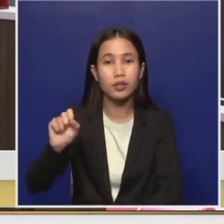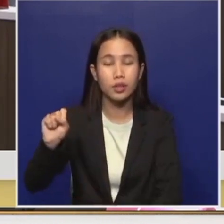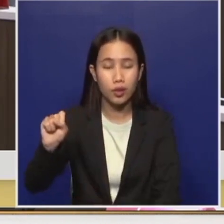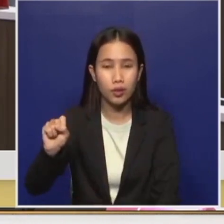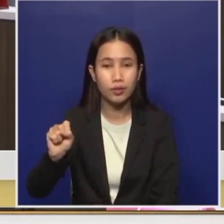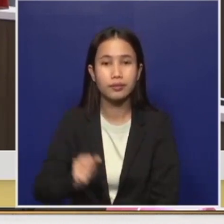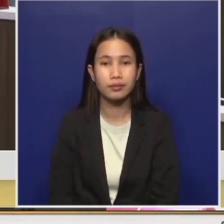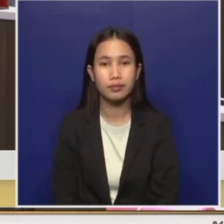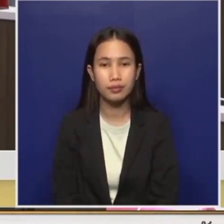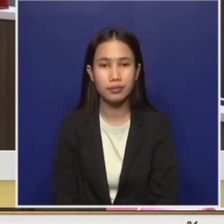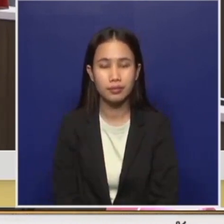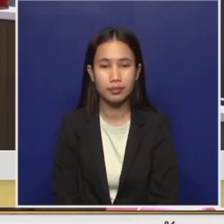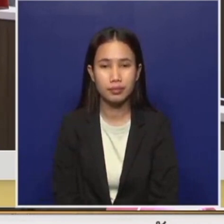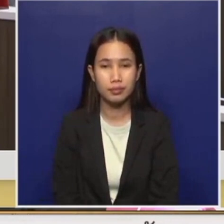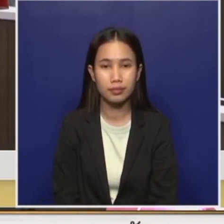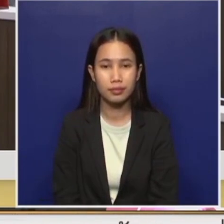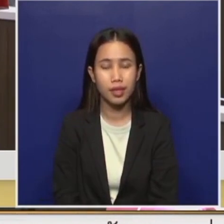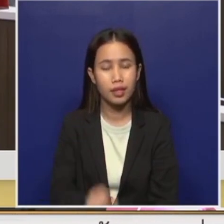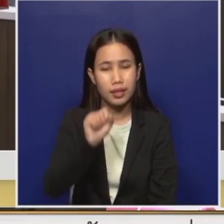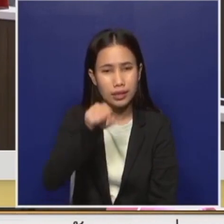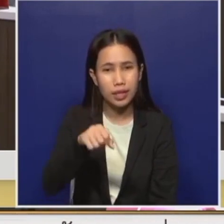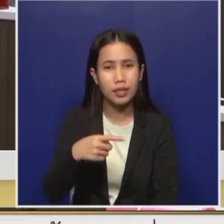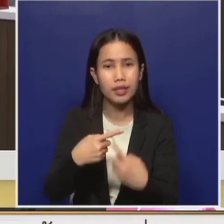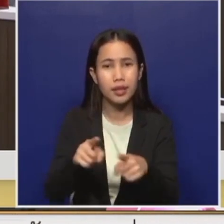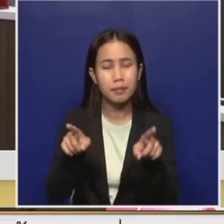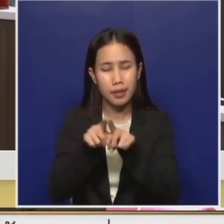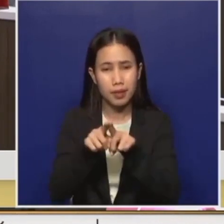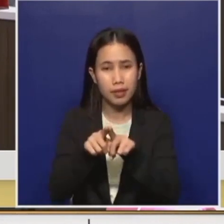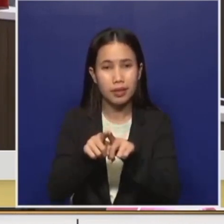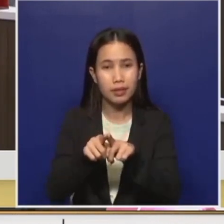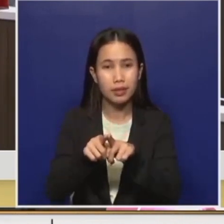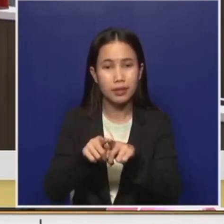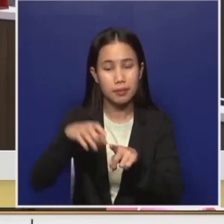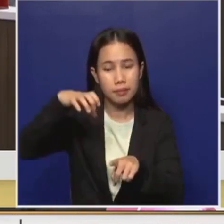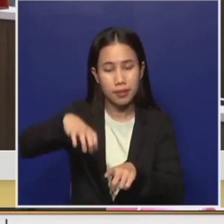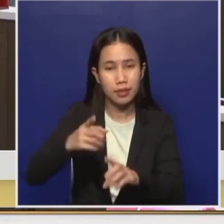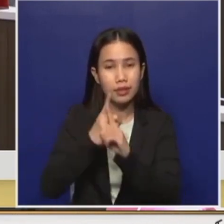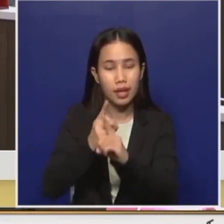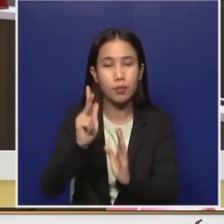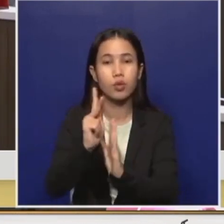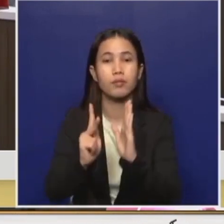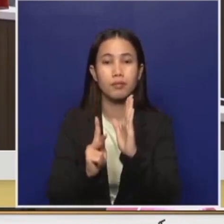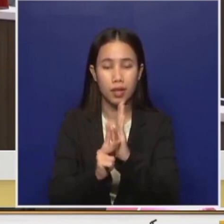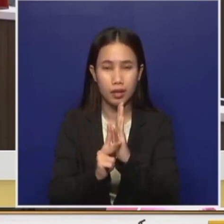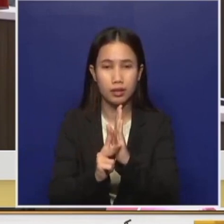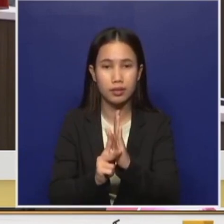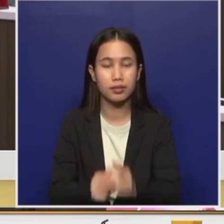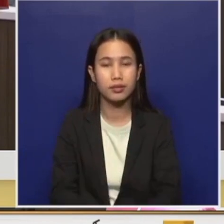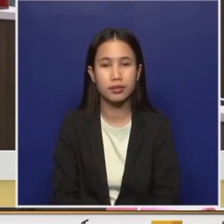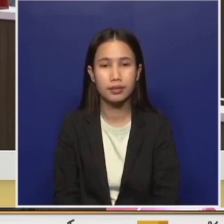ใช่ครับใช่ครับ ท่านบอกวามนเป็รชธิษษีศ Entreมีกที่ตามกหมายมวากาว่ด้วย